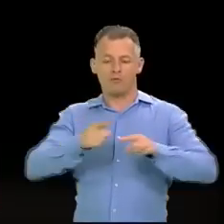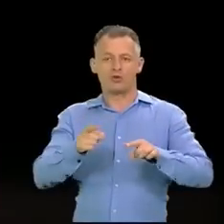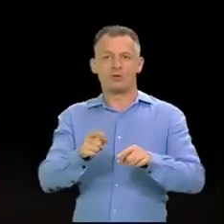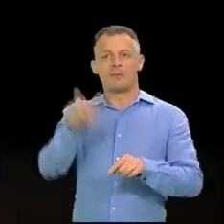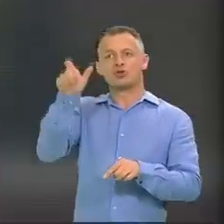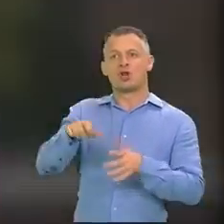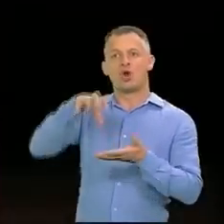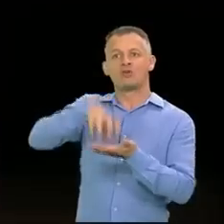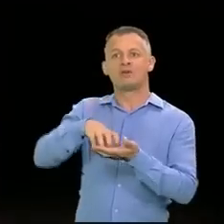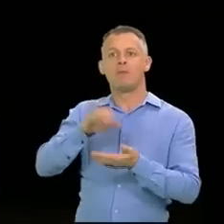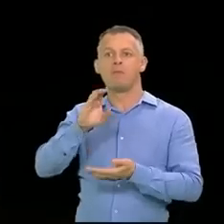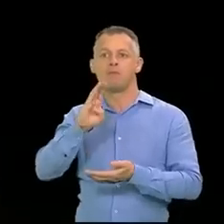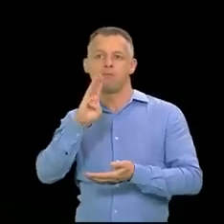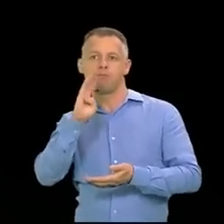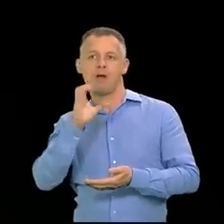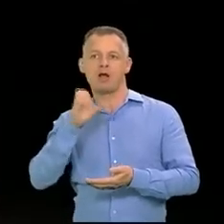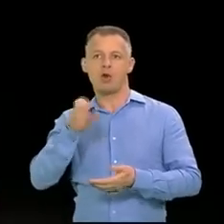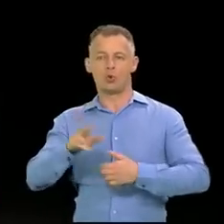Bacăului.